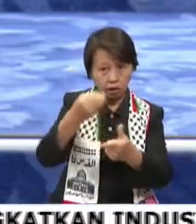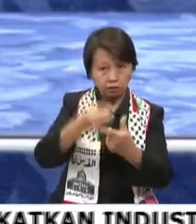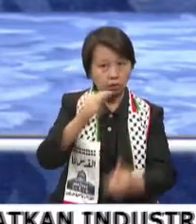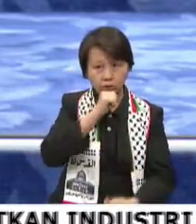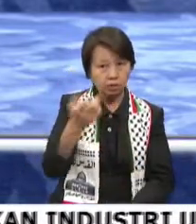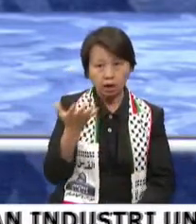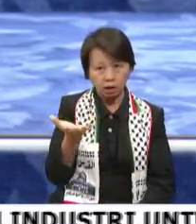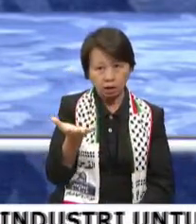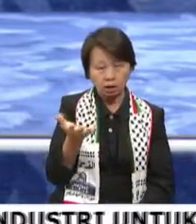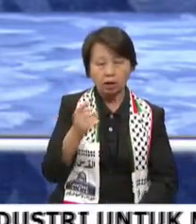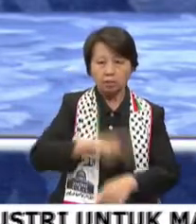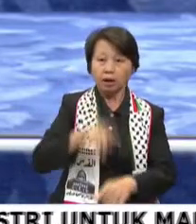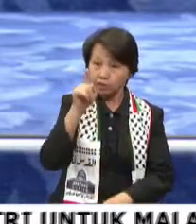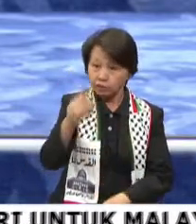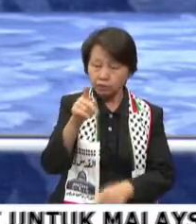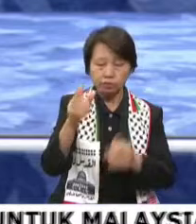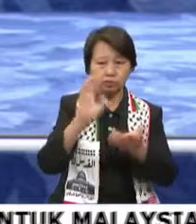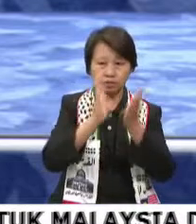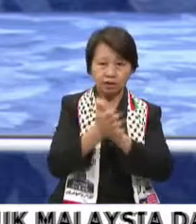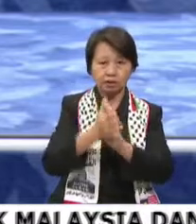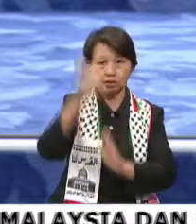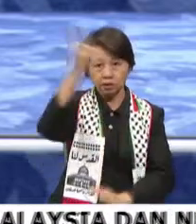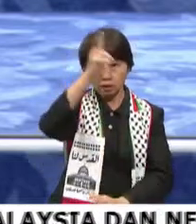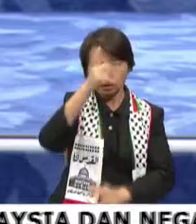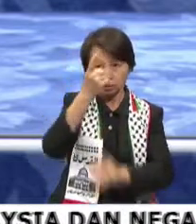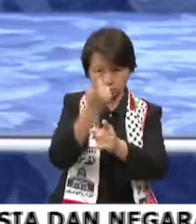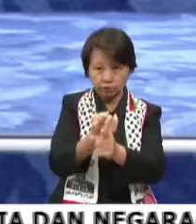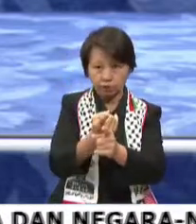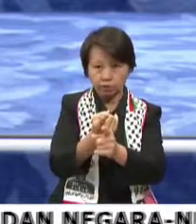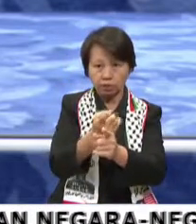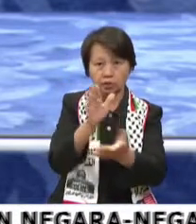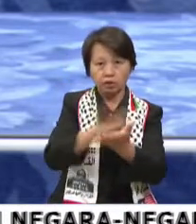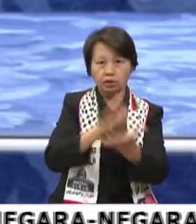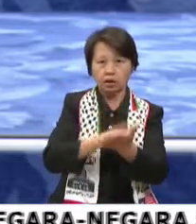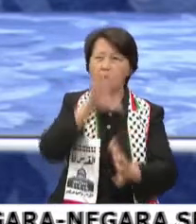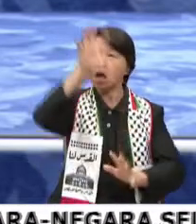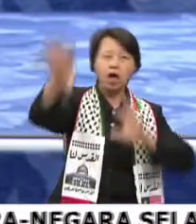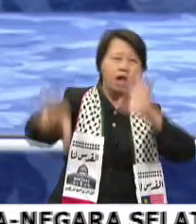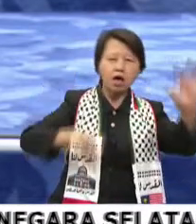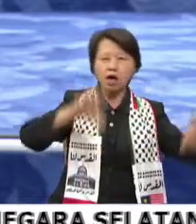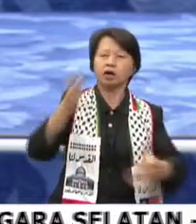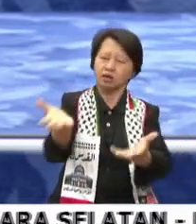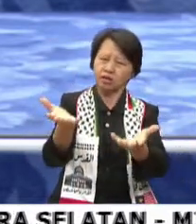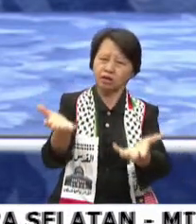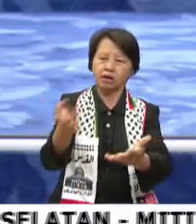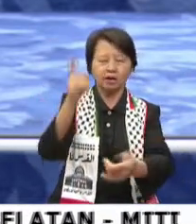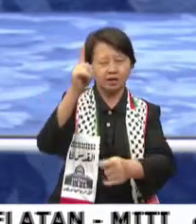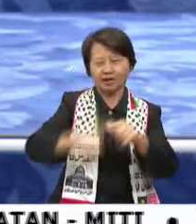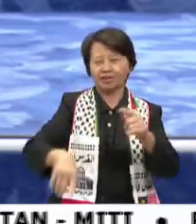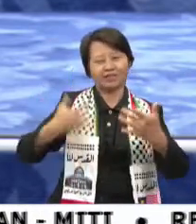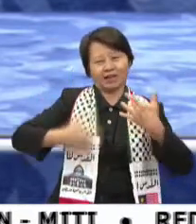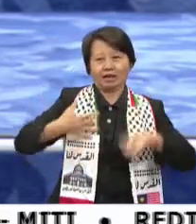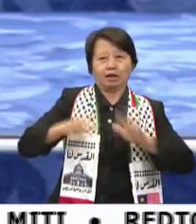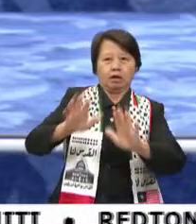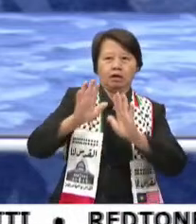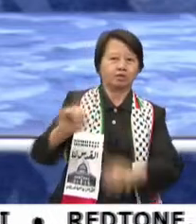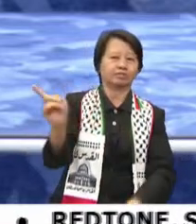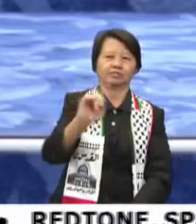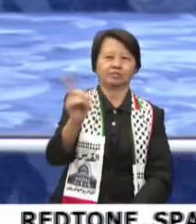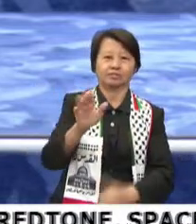tidak masa kamu perintah l sebanyak mana tak boleh dinafikan